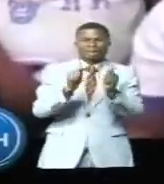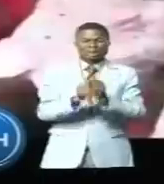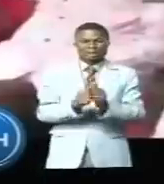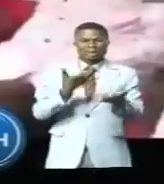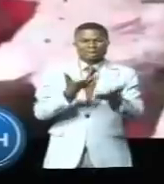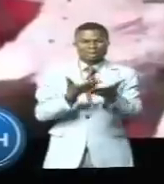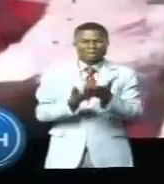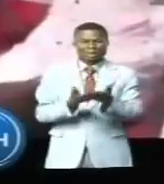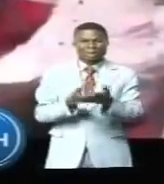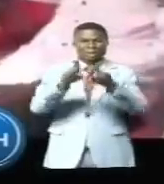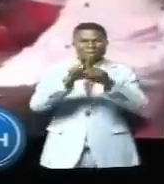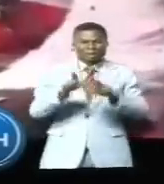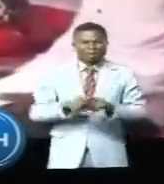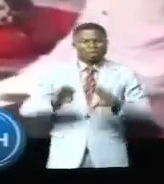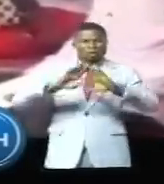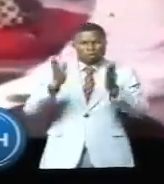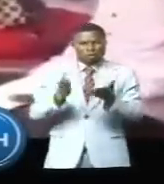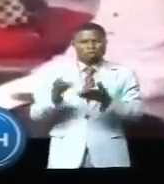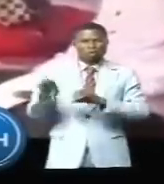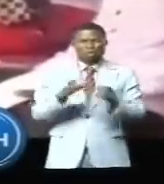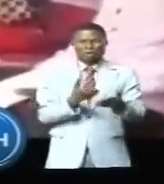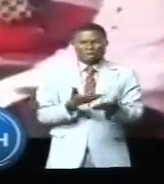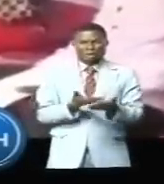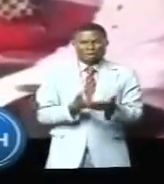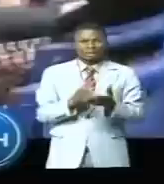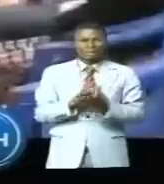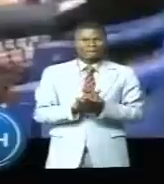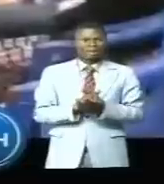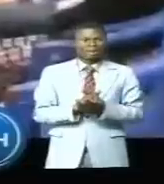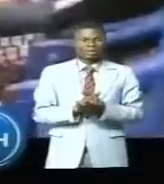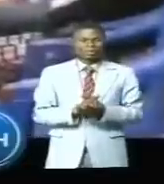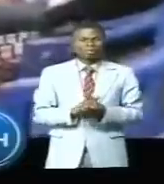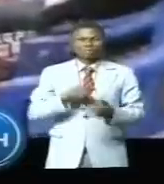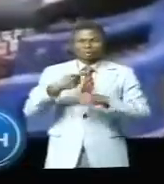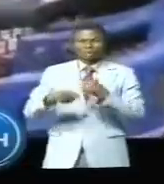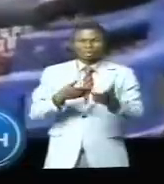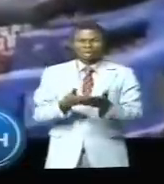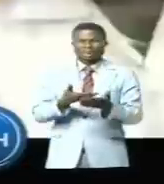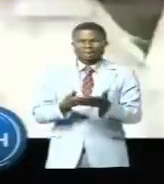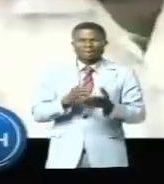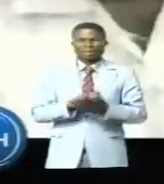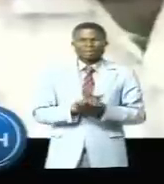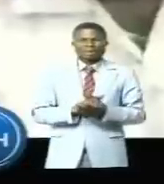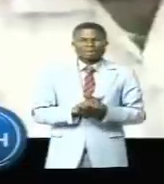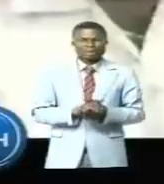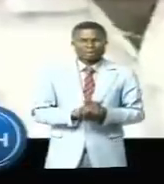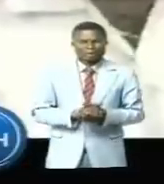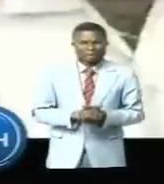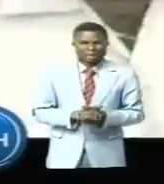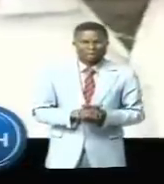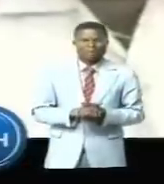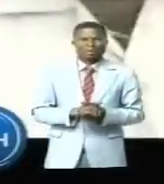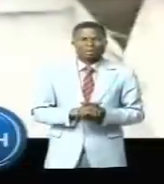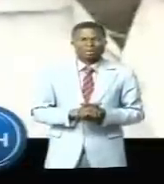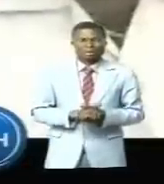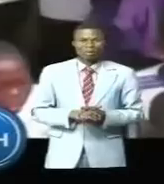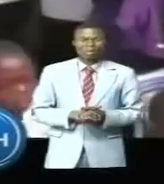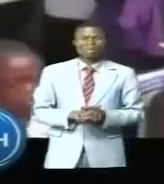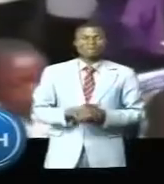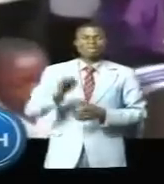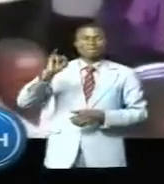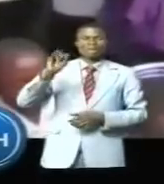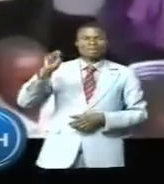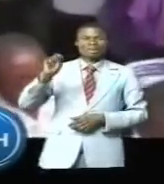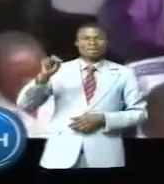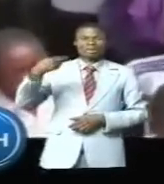de moustiquaires dans toutes les écoles de la province de Maïndombé, lancée à partir de l'école primaire Mpongonzoli à Inongo, chef-lieu